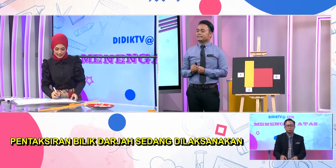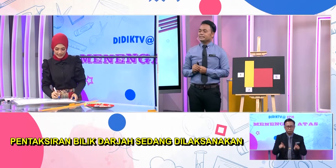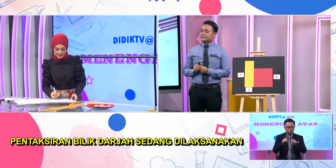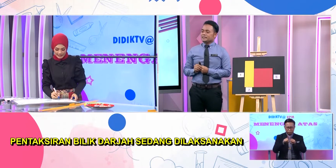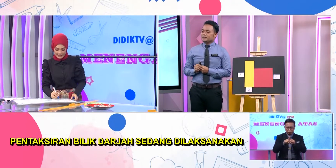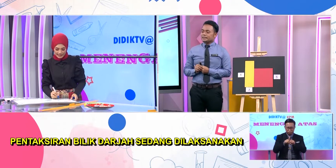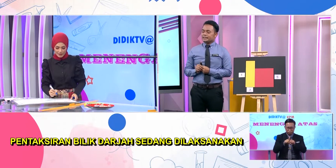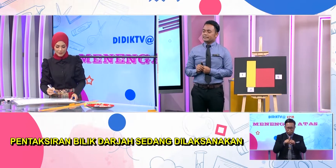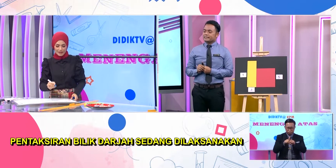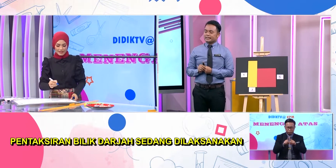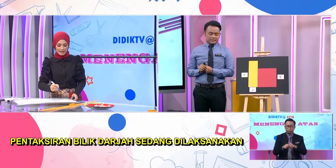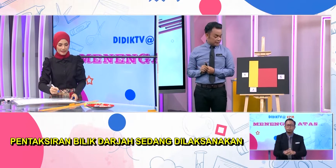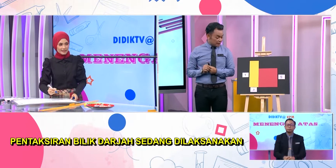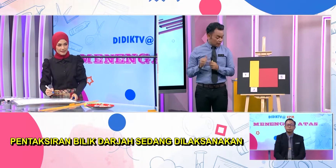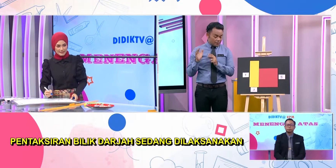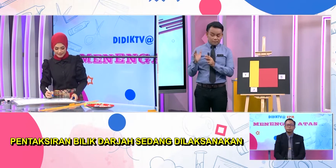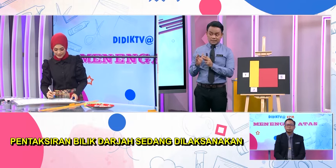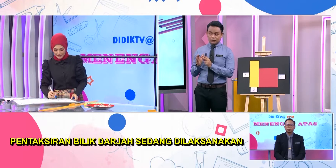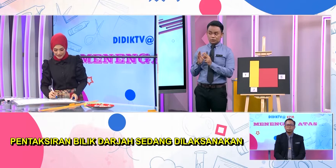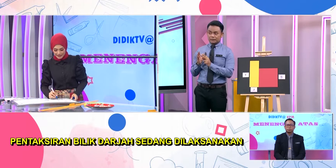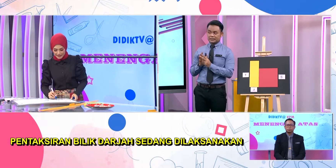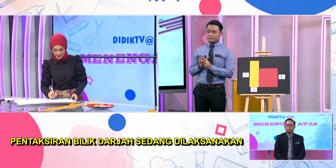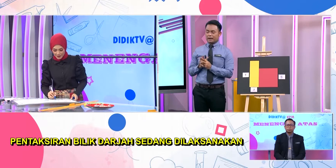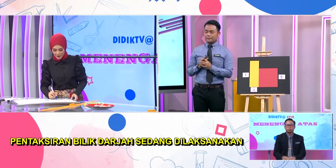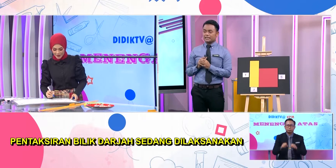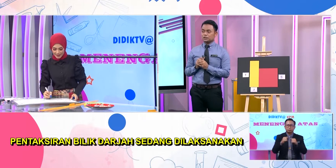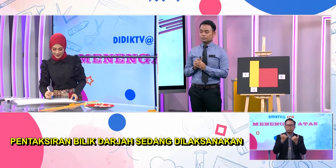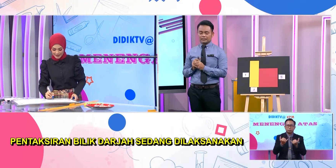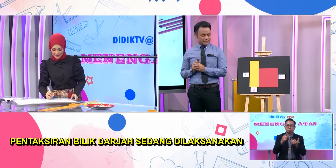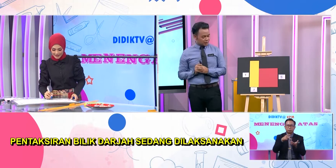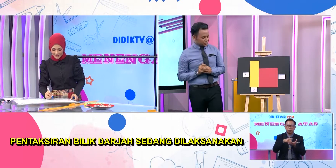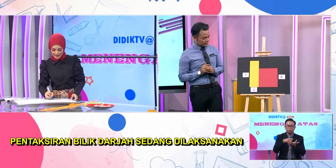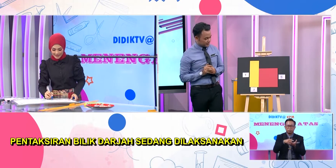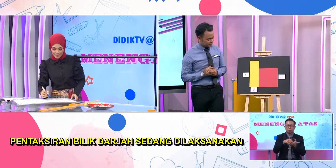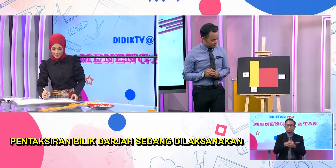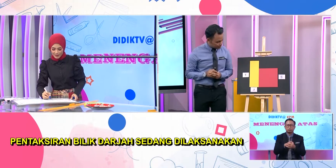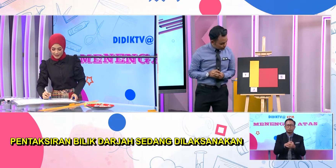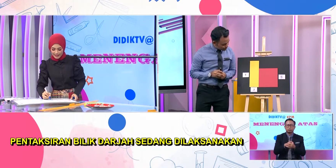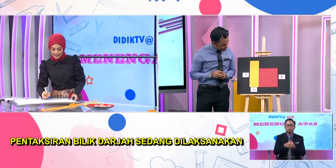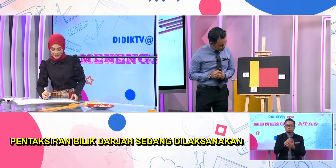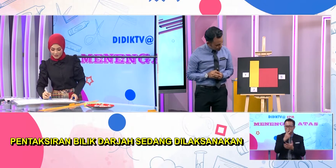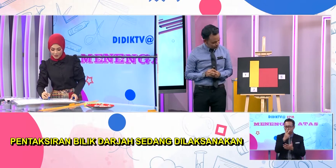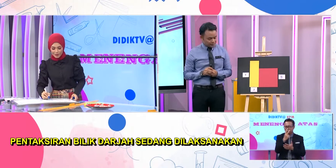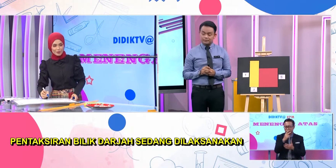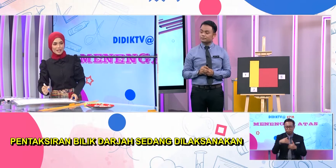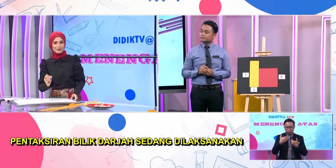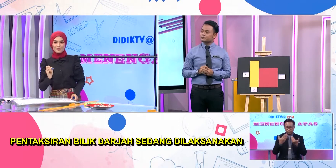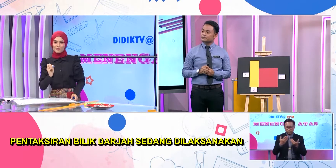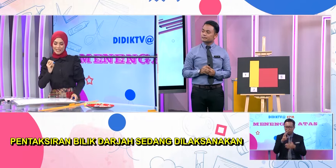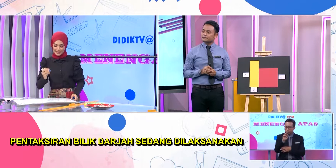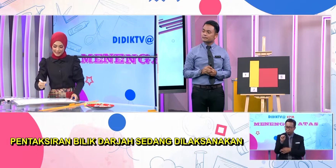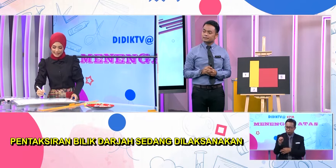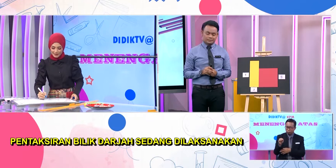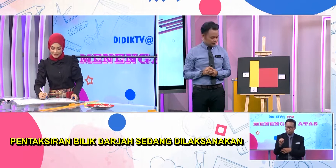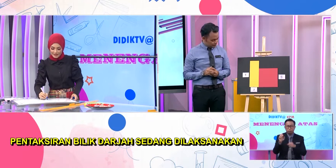bertentangan jadi kita tambah bisa boleh ambil mas untuk mengira Berapakah jumlah keseluruhannya boleh murid-murid